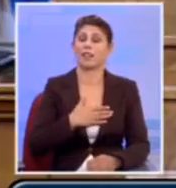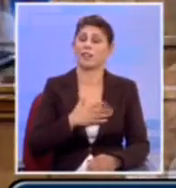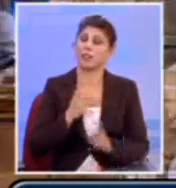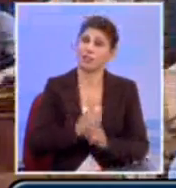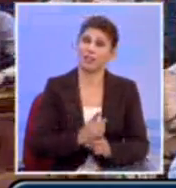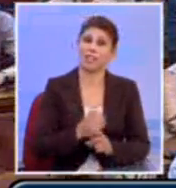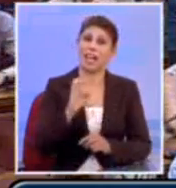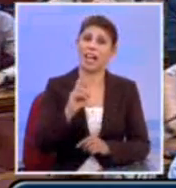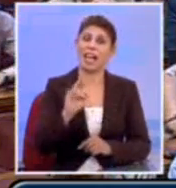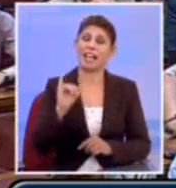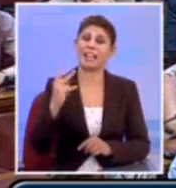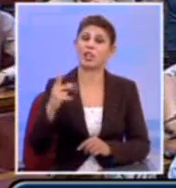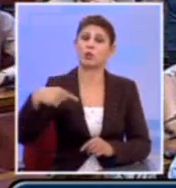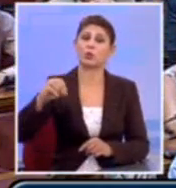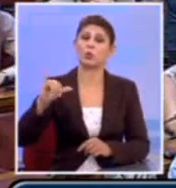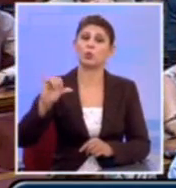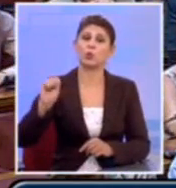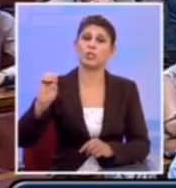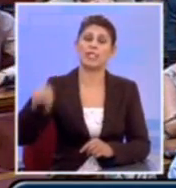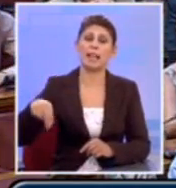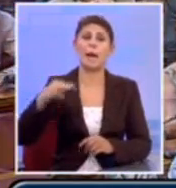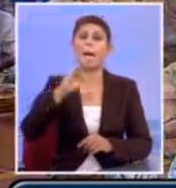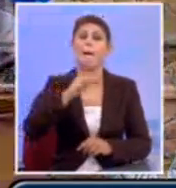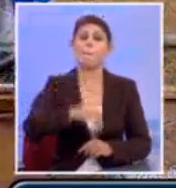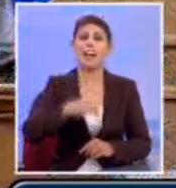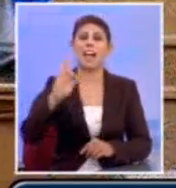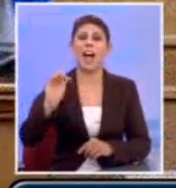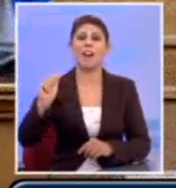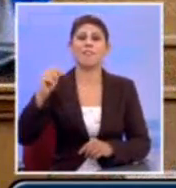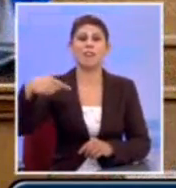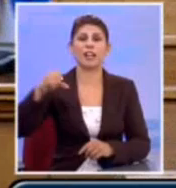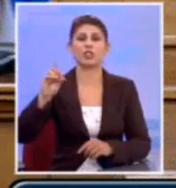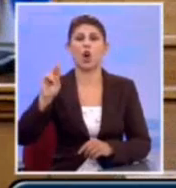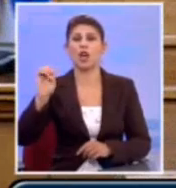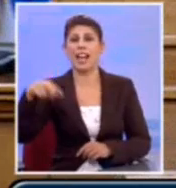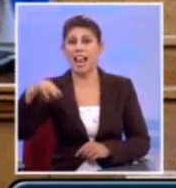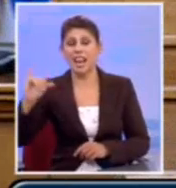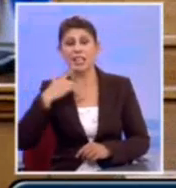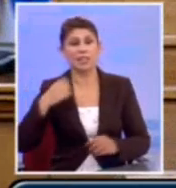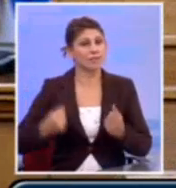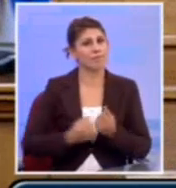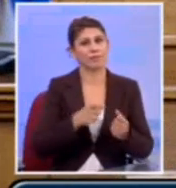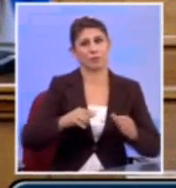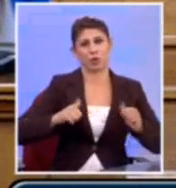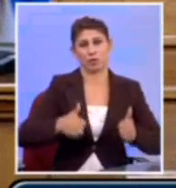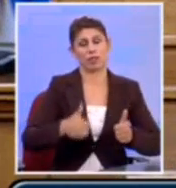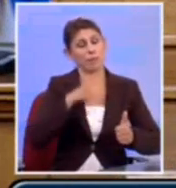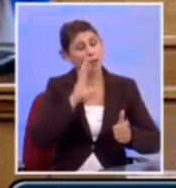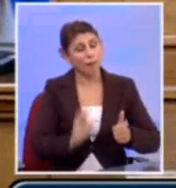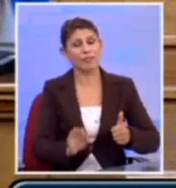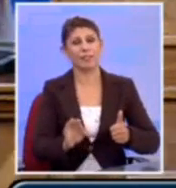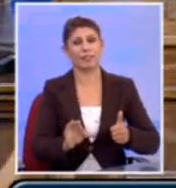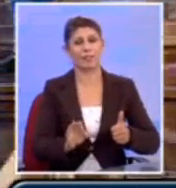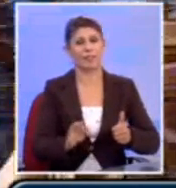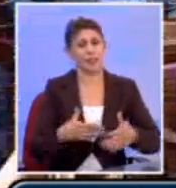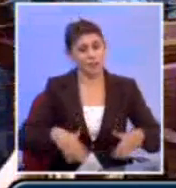ιδιαίτερα τον Ερίκ Τουσέν και τη Μαρία Φατορέλη, γιατί στήριξαν αυτή την πρωτοβουλία πραγματικά από